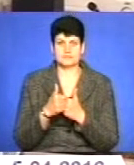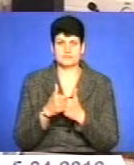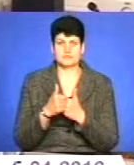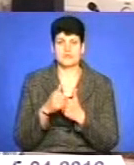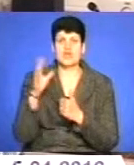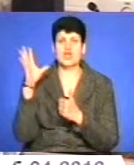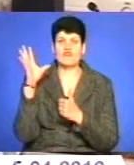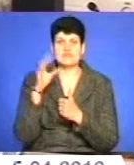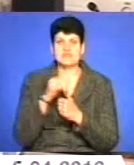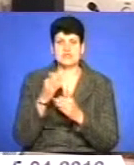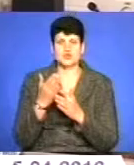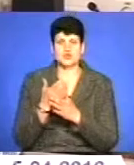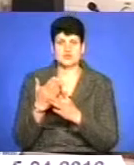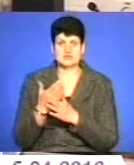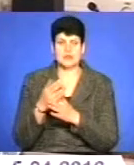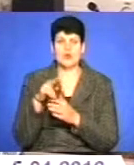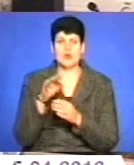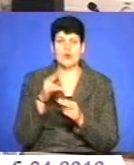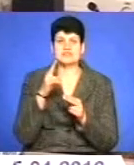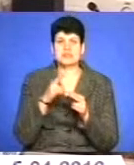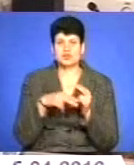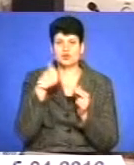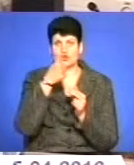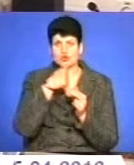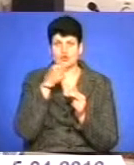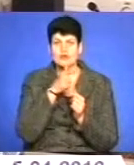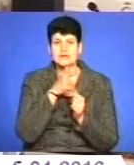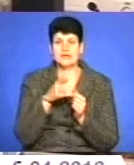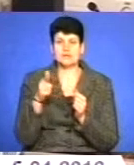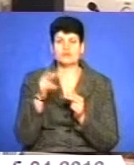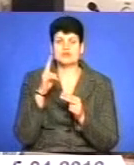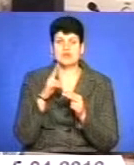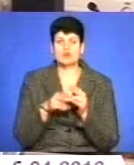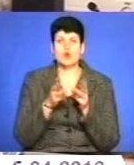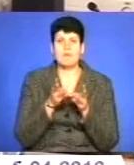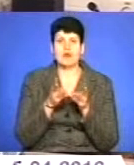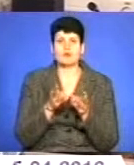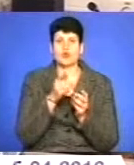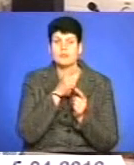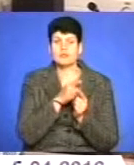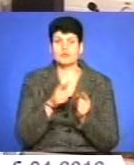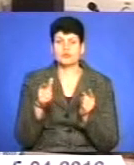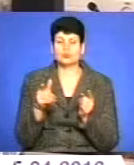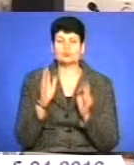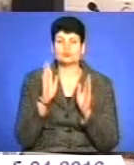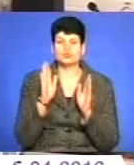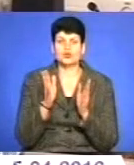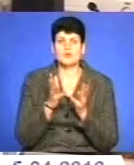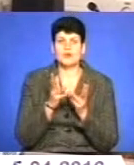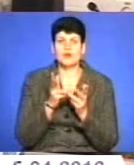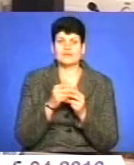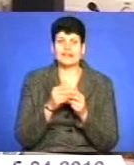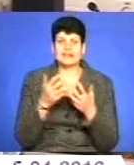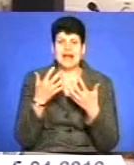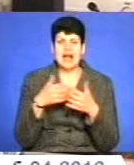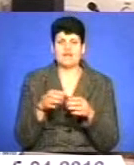Всі субсидії по закінченню річного терміну і по закінченню опалювального періоду, вони будуть перераховуватися